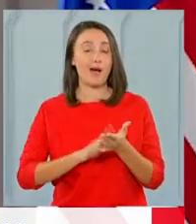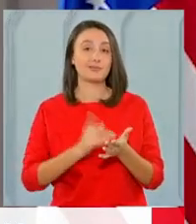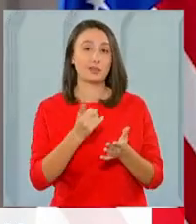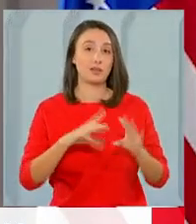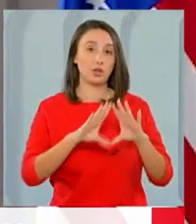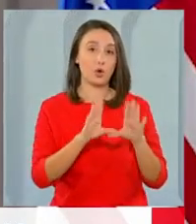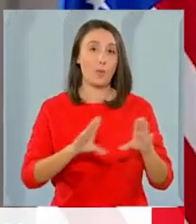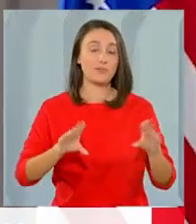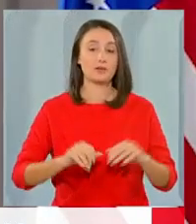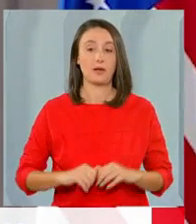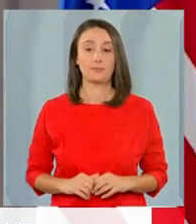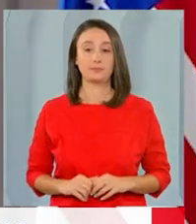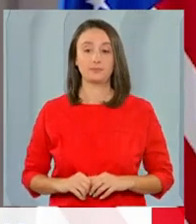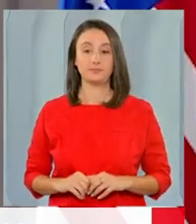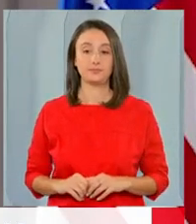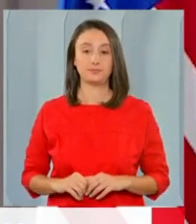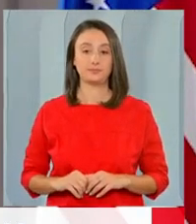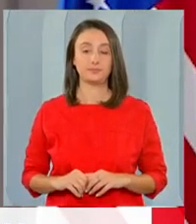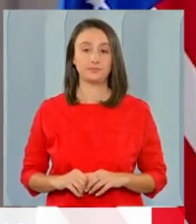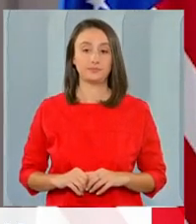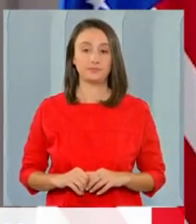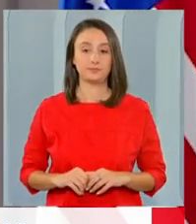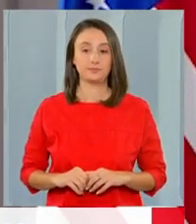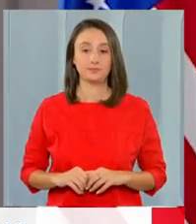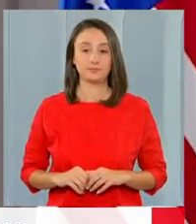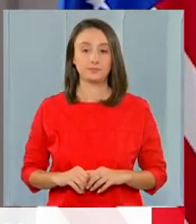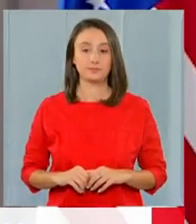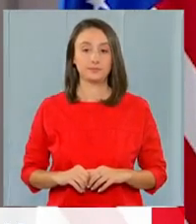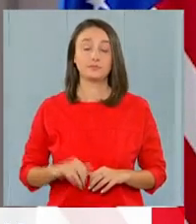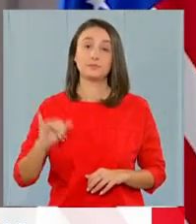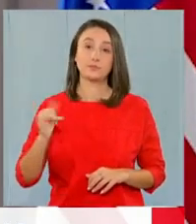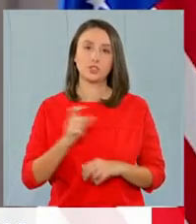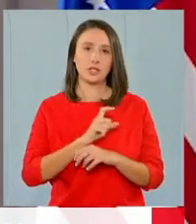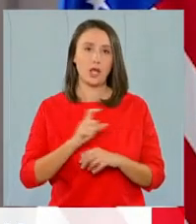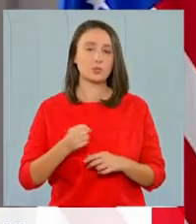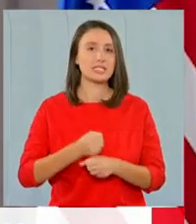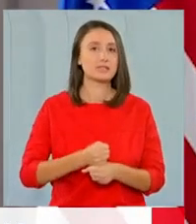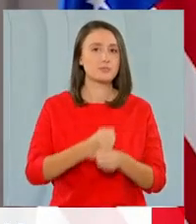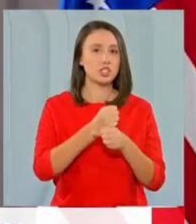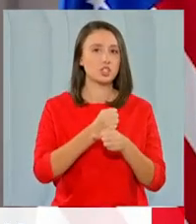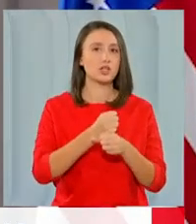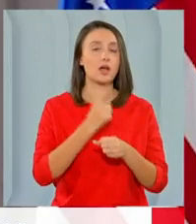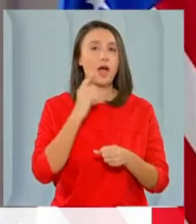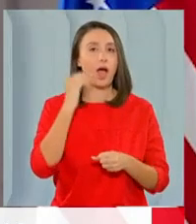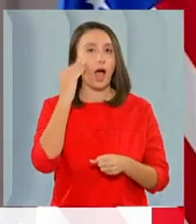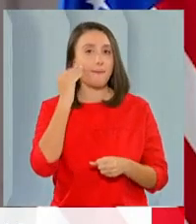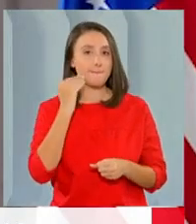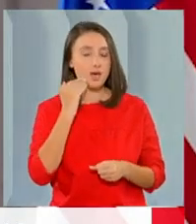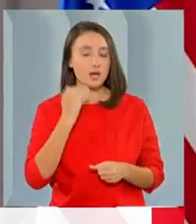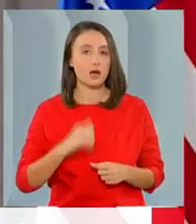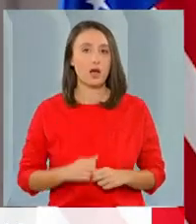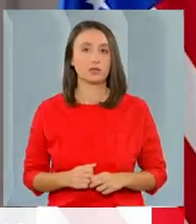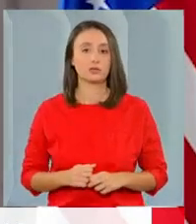România Pe de altă parte și datorită sprijinului american